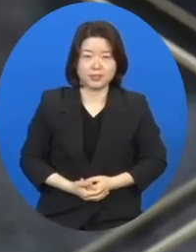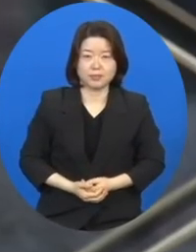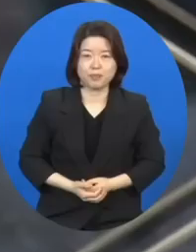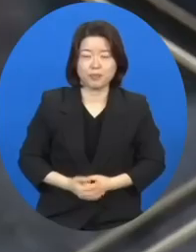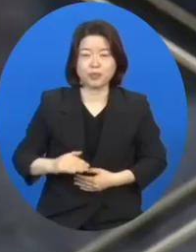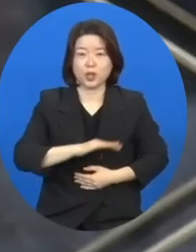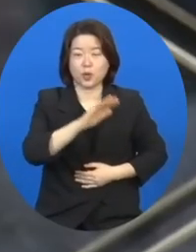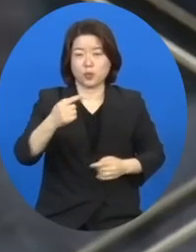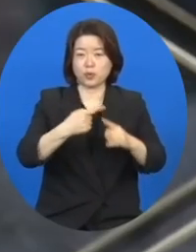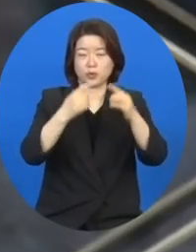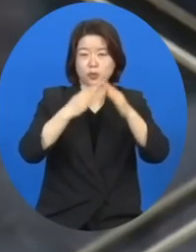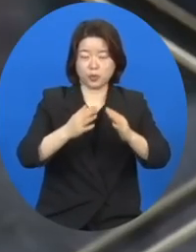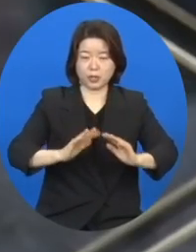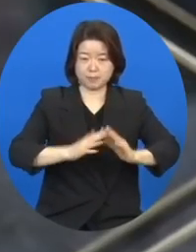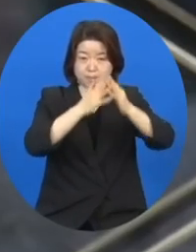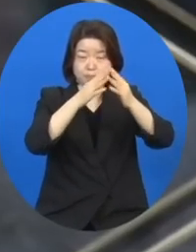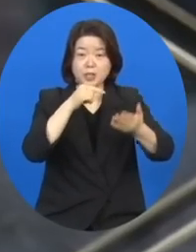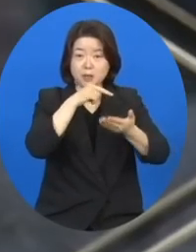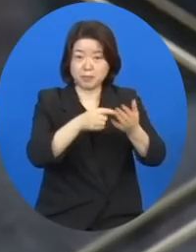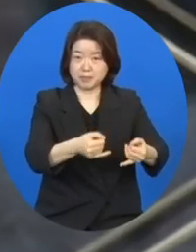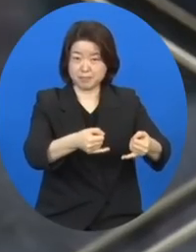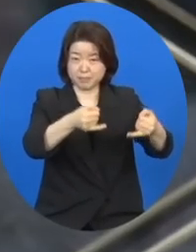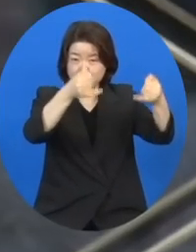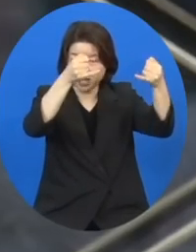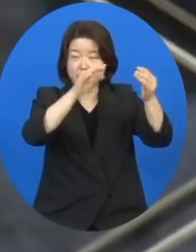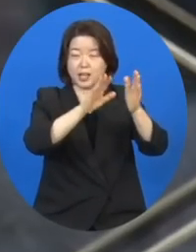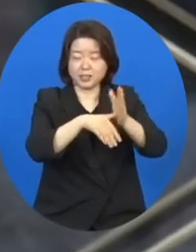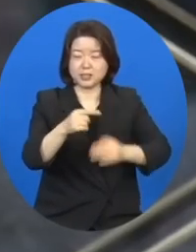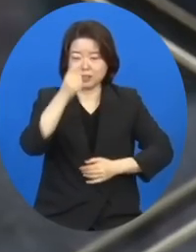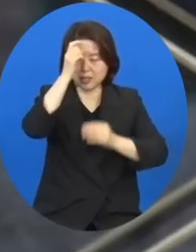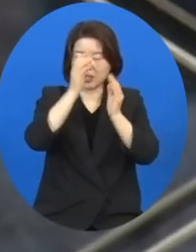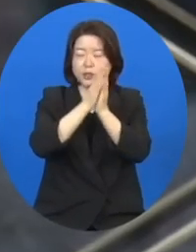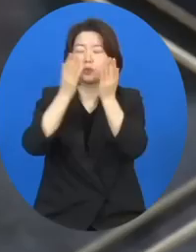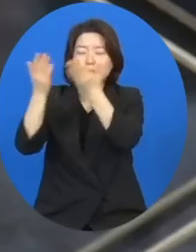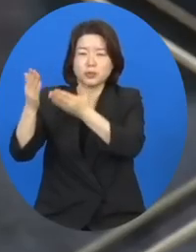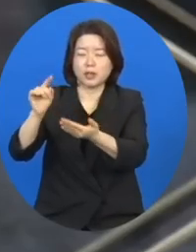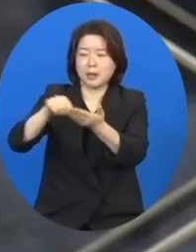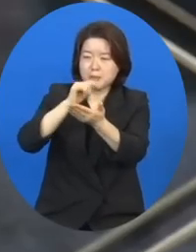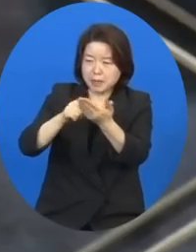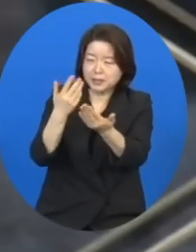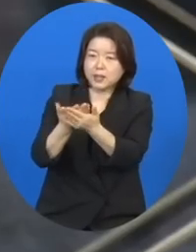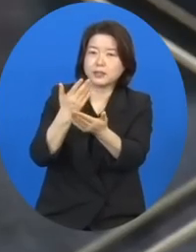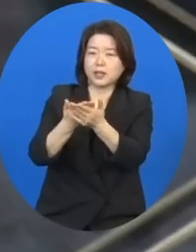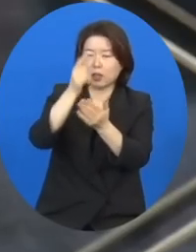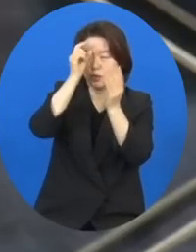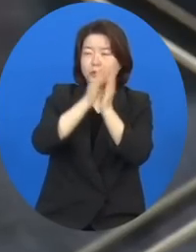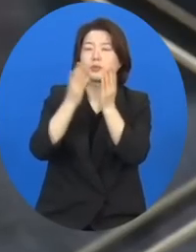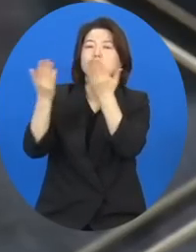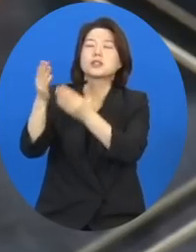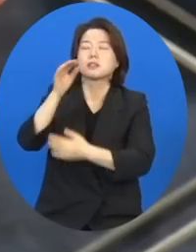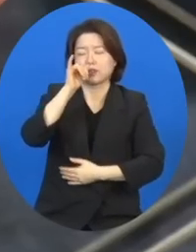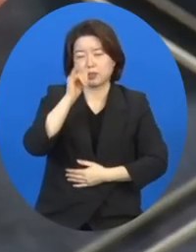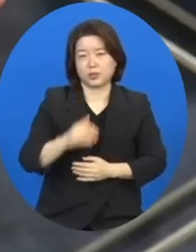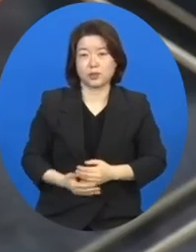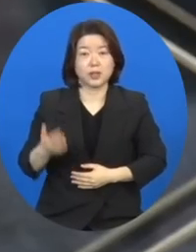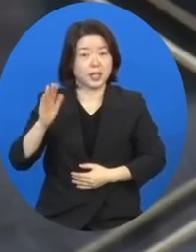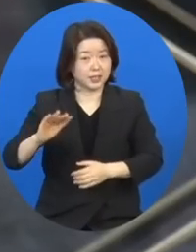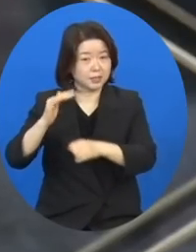우리 교회 건축 빚이 있을 때 우리가 기도했죠. 빚을 갚아달라고 기도는 물론 했습니다. 그런데